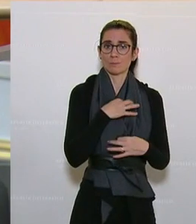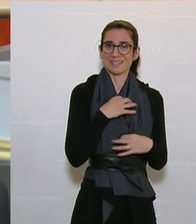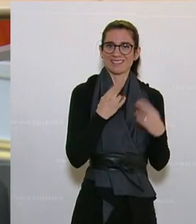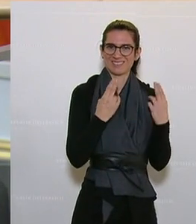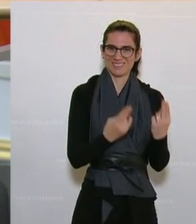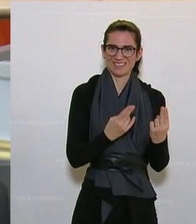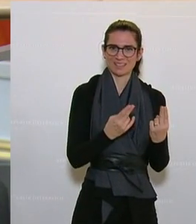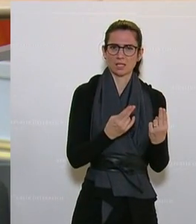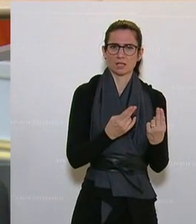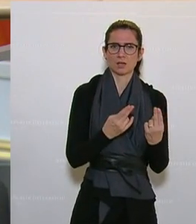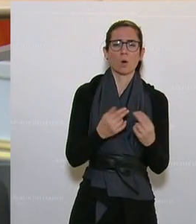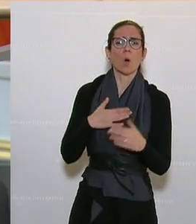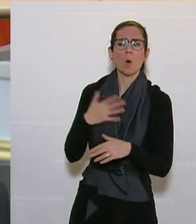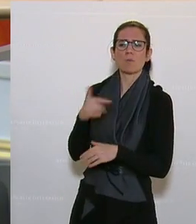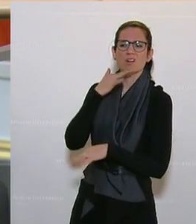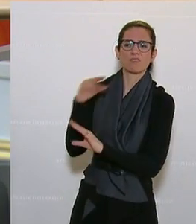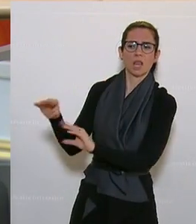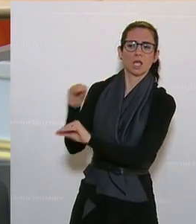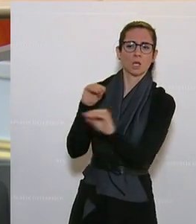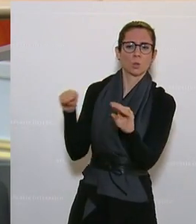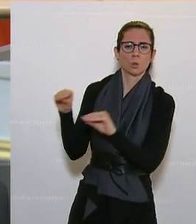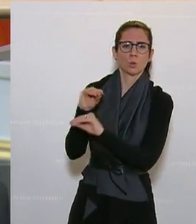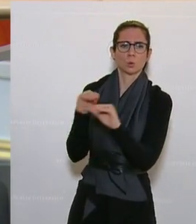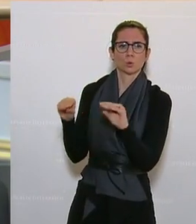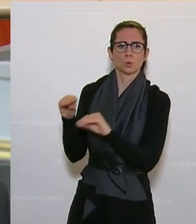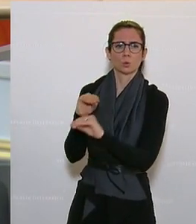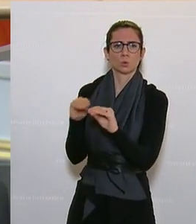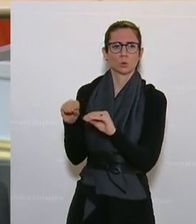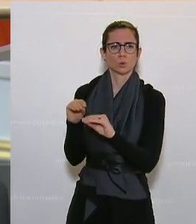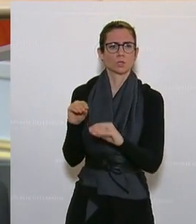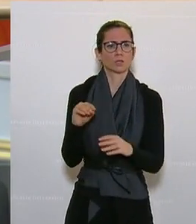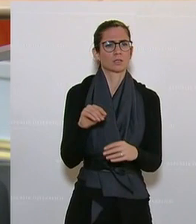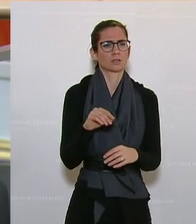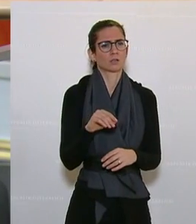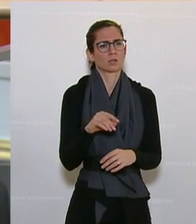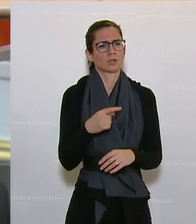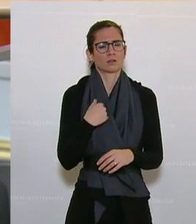weil mir wichtig ist, entgegen vieler Unterstellungen, die ich in letzter Zeit für die Bundesregierung der öfter erfahre,